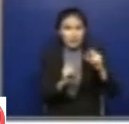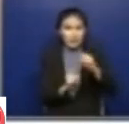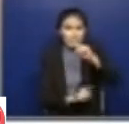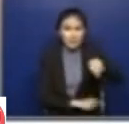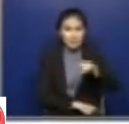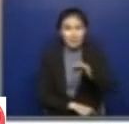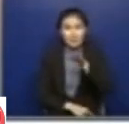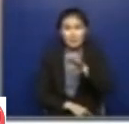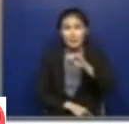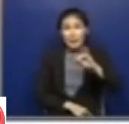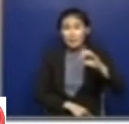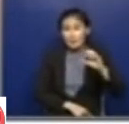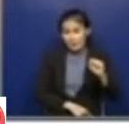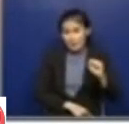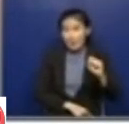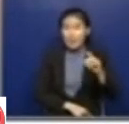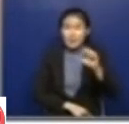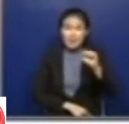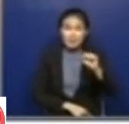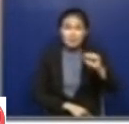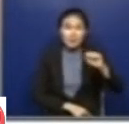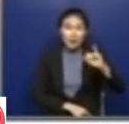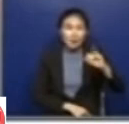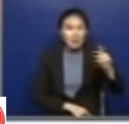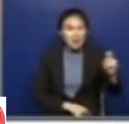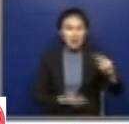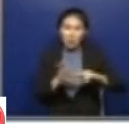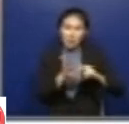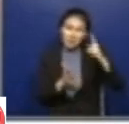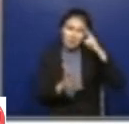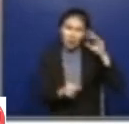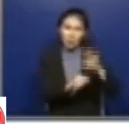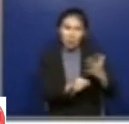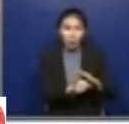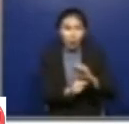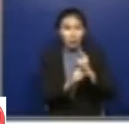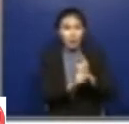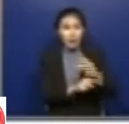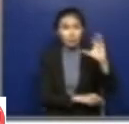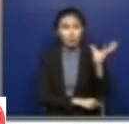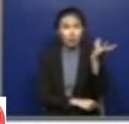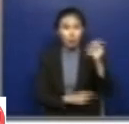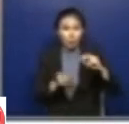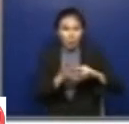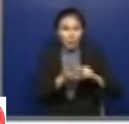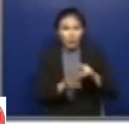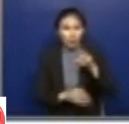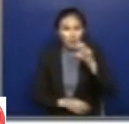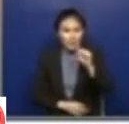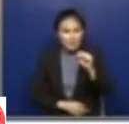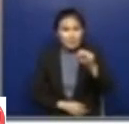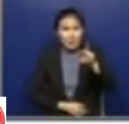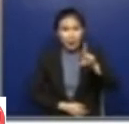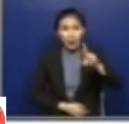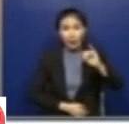EHIA SIA ไม่เพียงพอแล้วครับตามแนวปฏิบัติสากลต้องมี HRIA